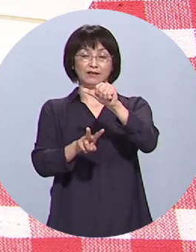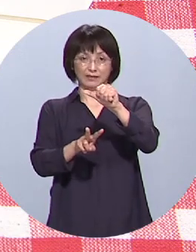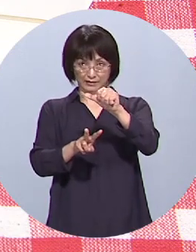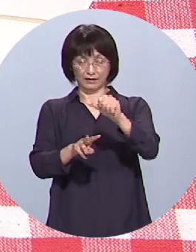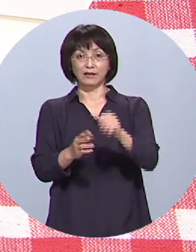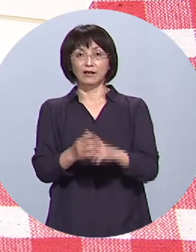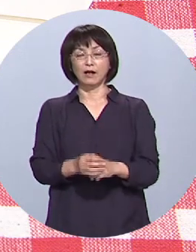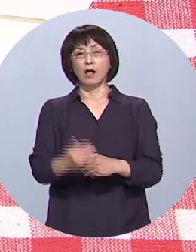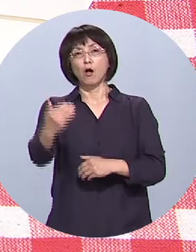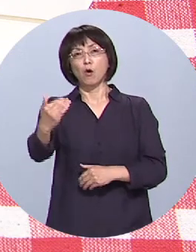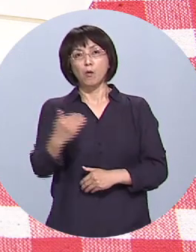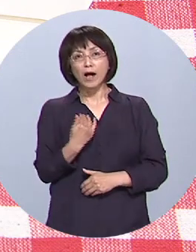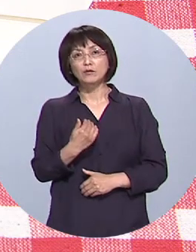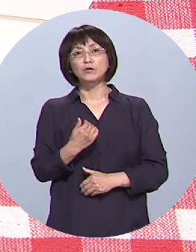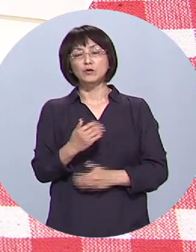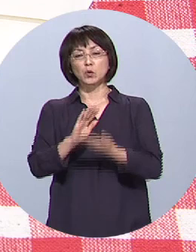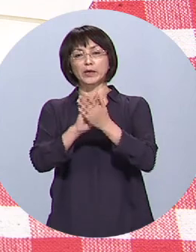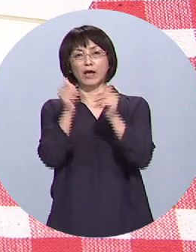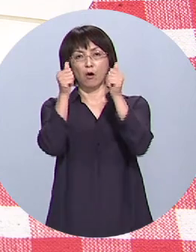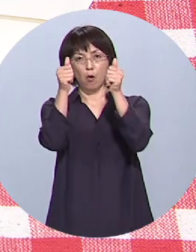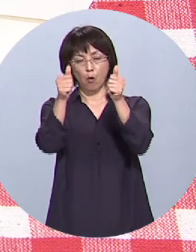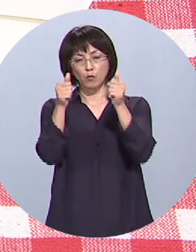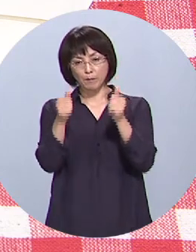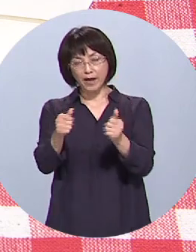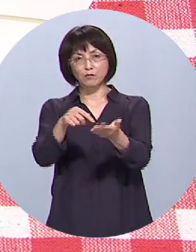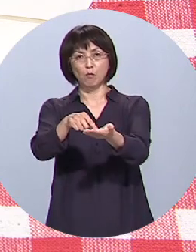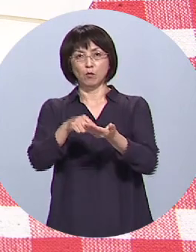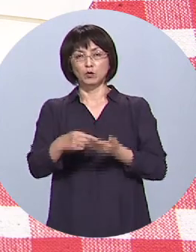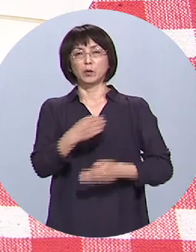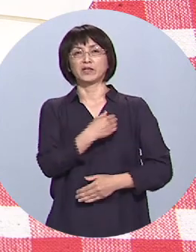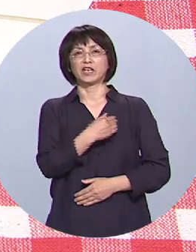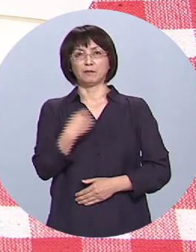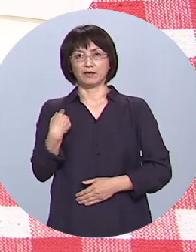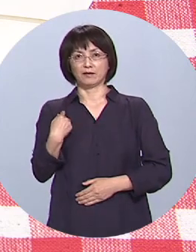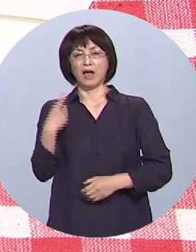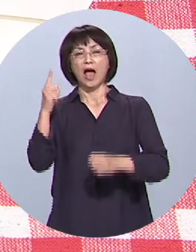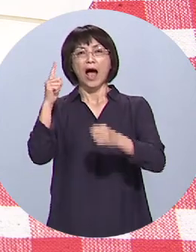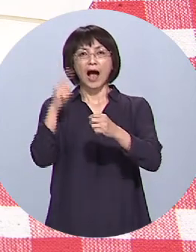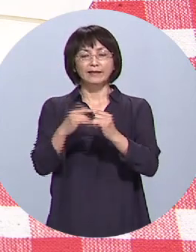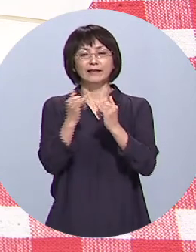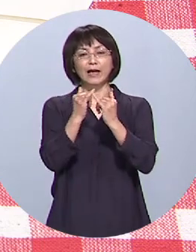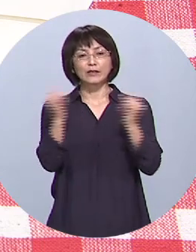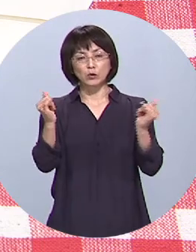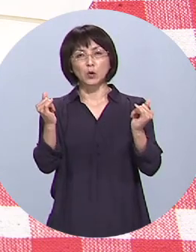県のホームページからもご応募いただけます。なお当選者の発表は商品の